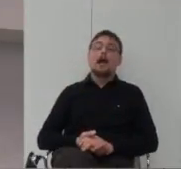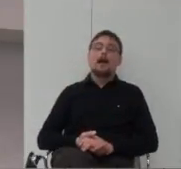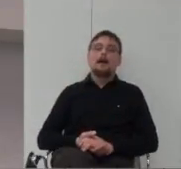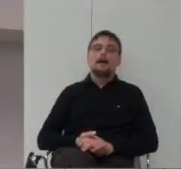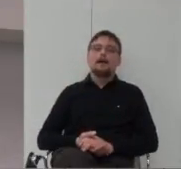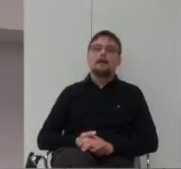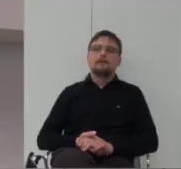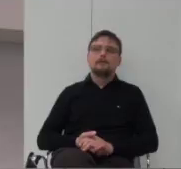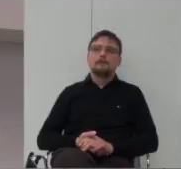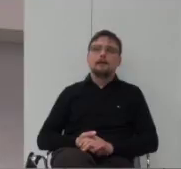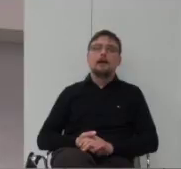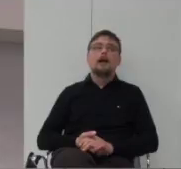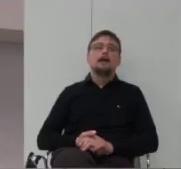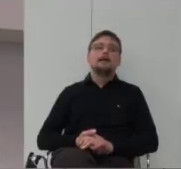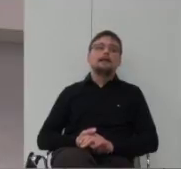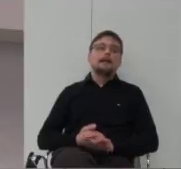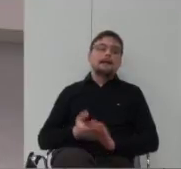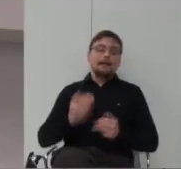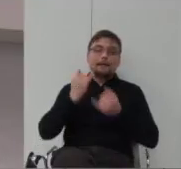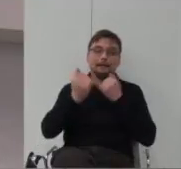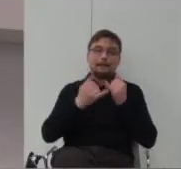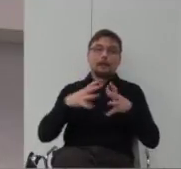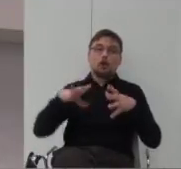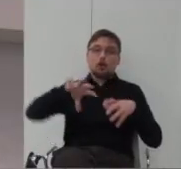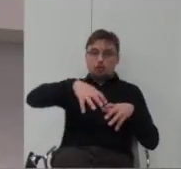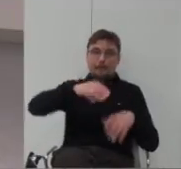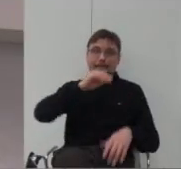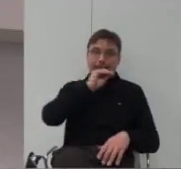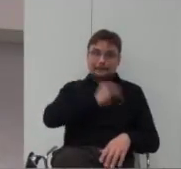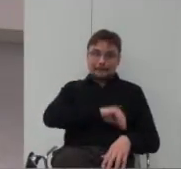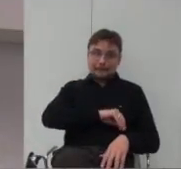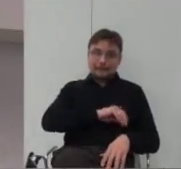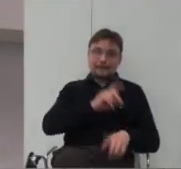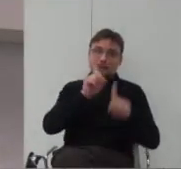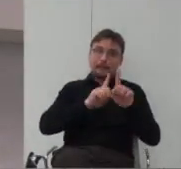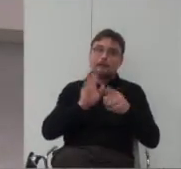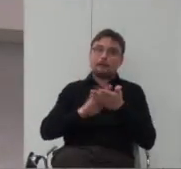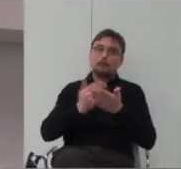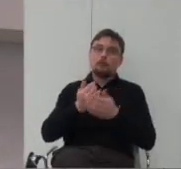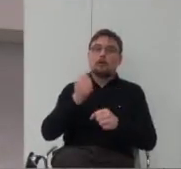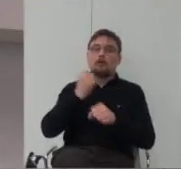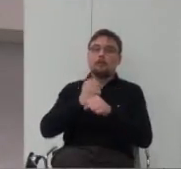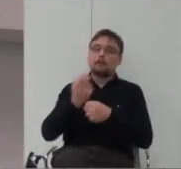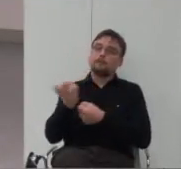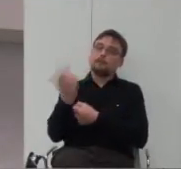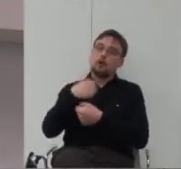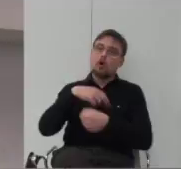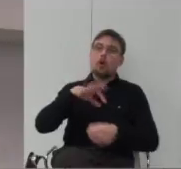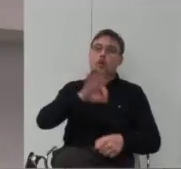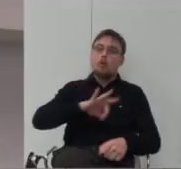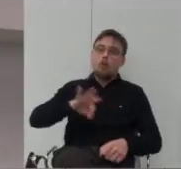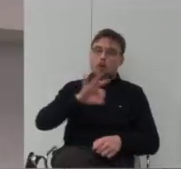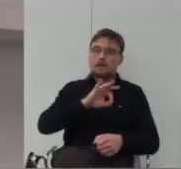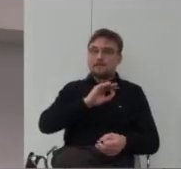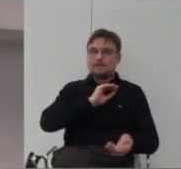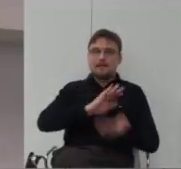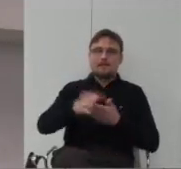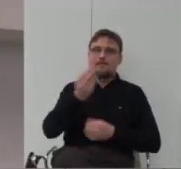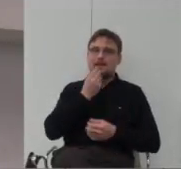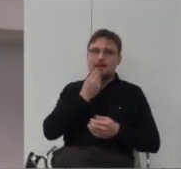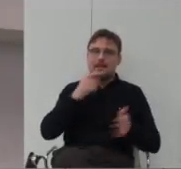z naddatków czy z przychodów, które ma z tych usług, które są tam